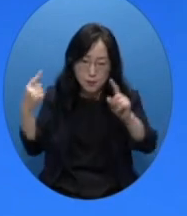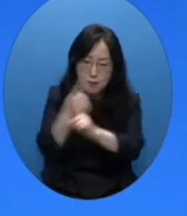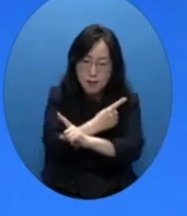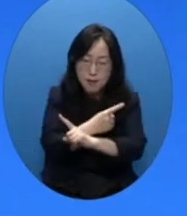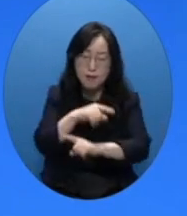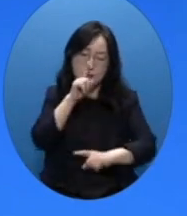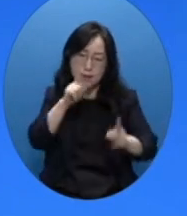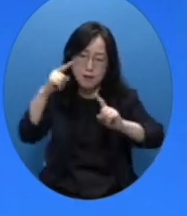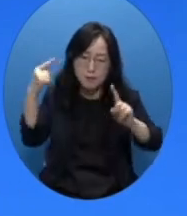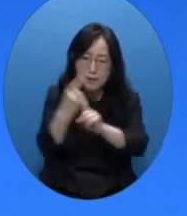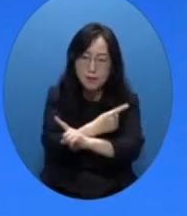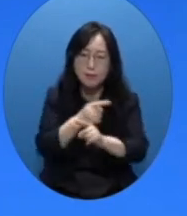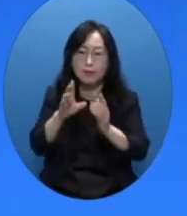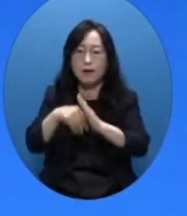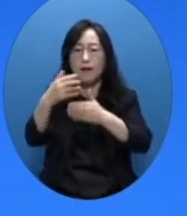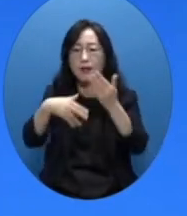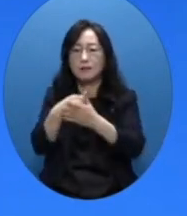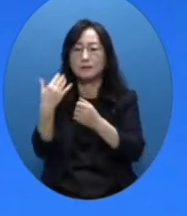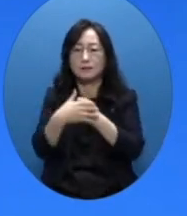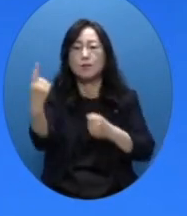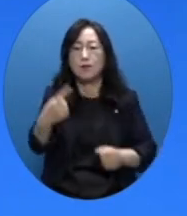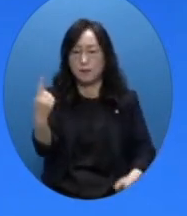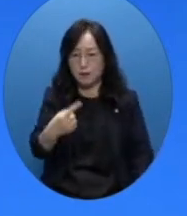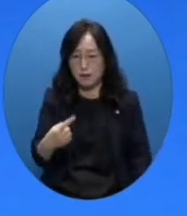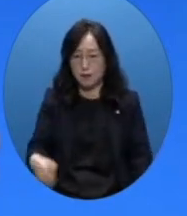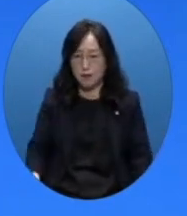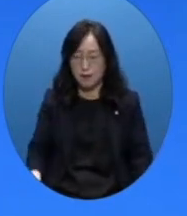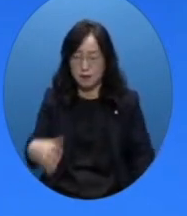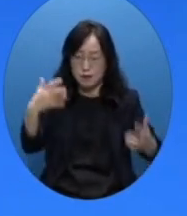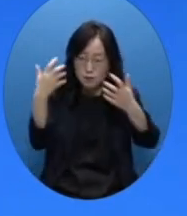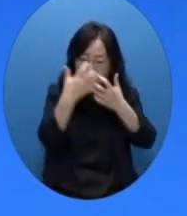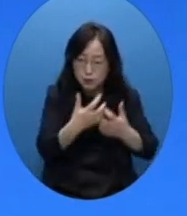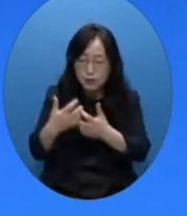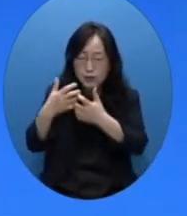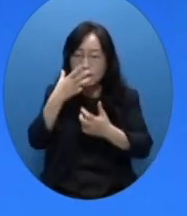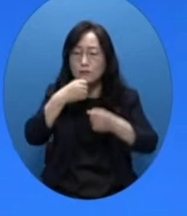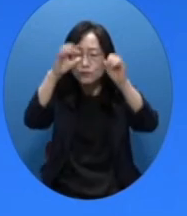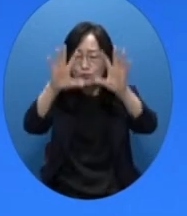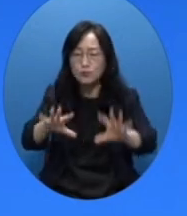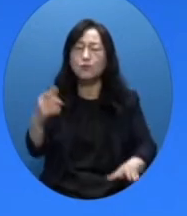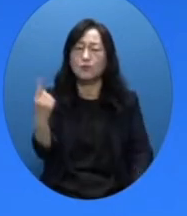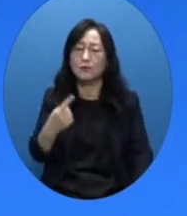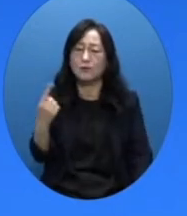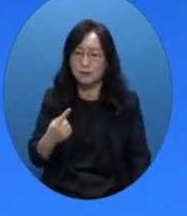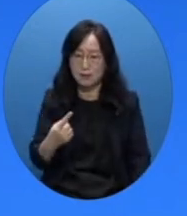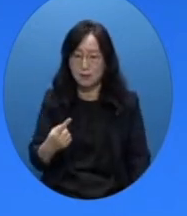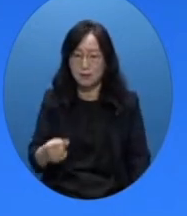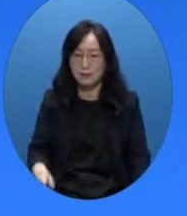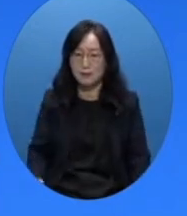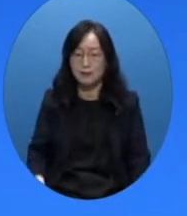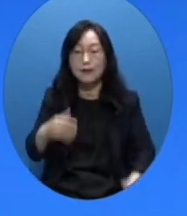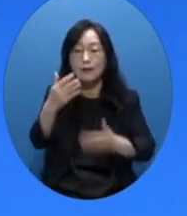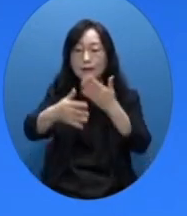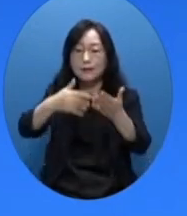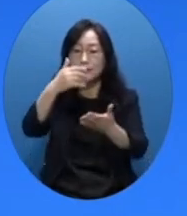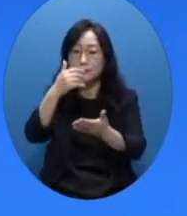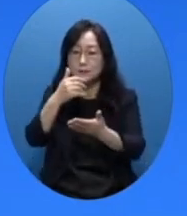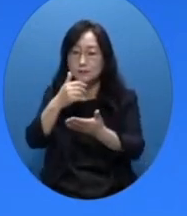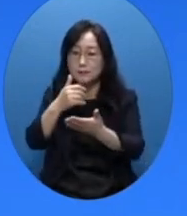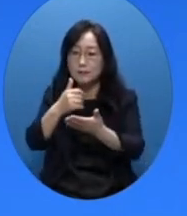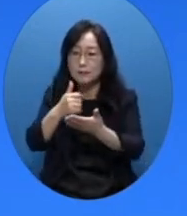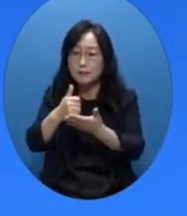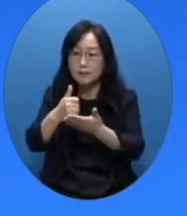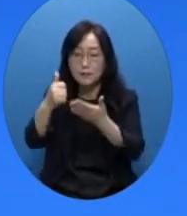때 하나님의 은혜가 임하게 되는 것입니다. 풍성한 축복이 우리에게 임하게 되는 것입니다. 하나님께서 어떻게 이스라엘